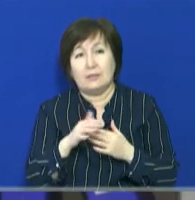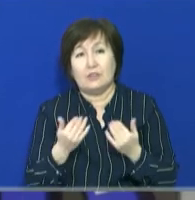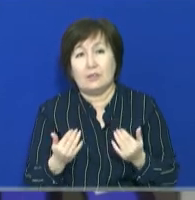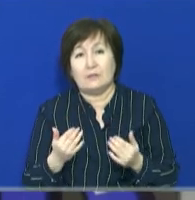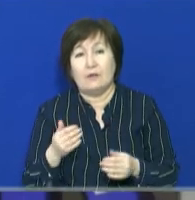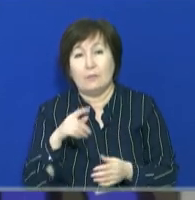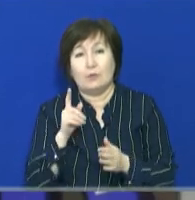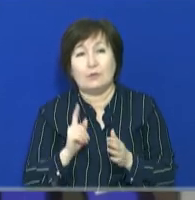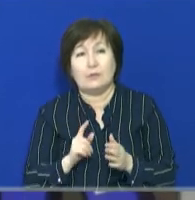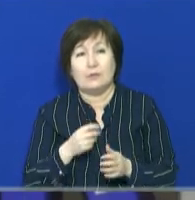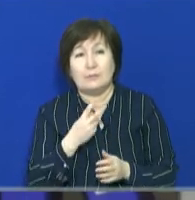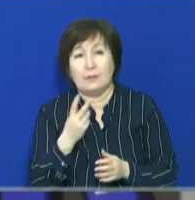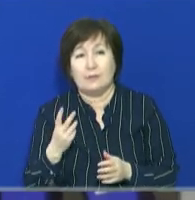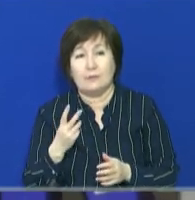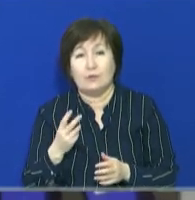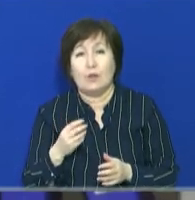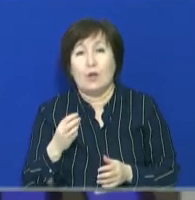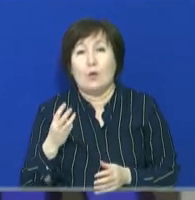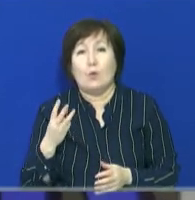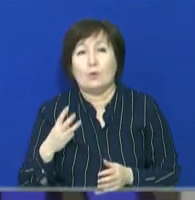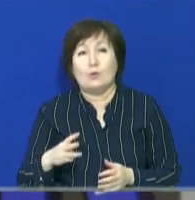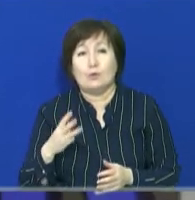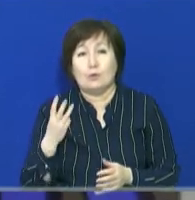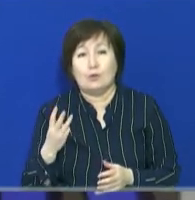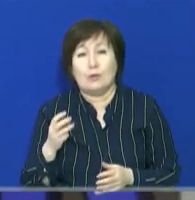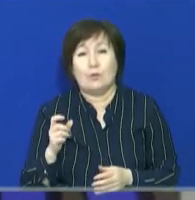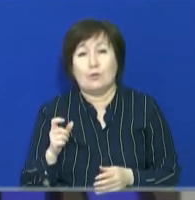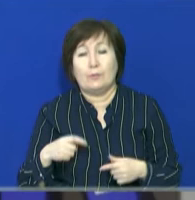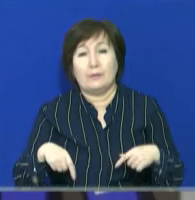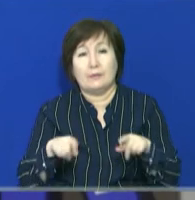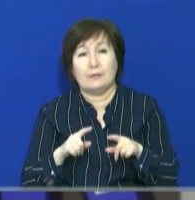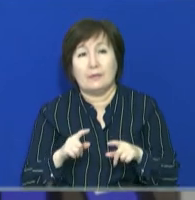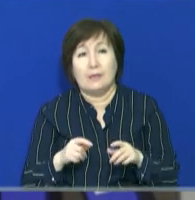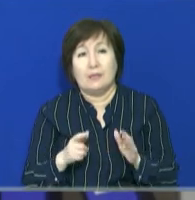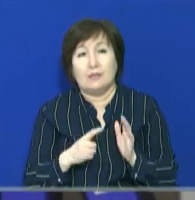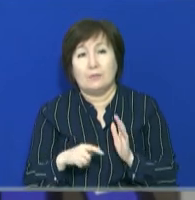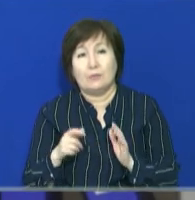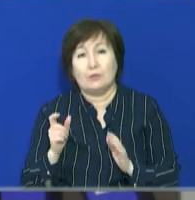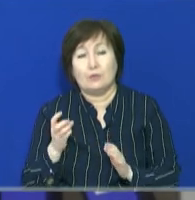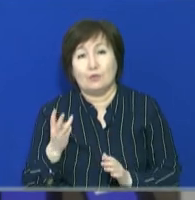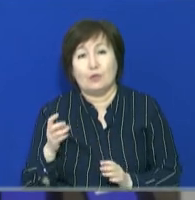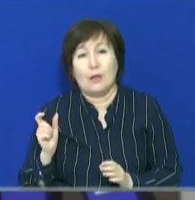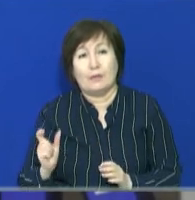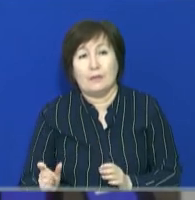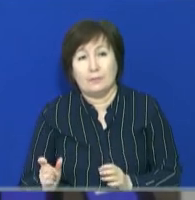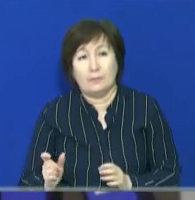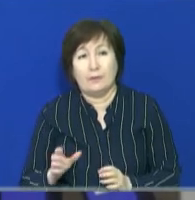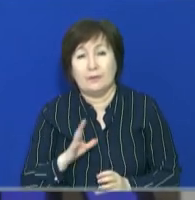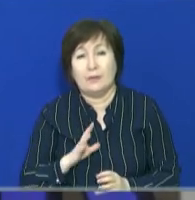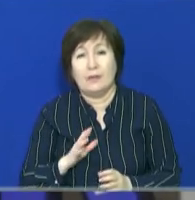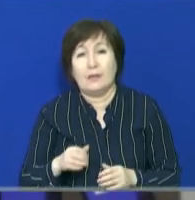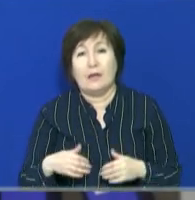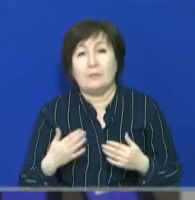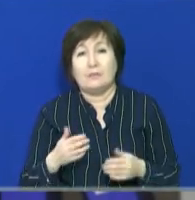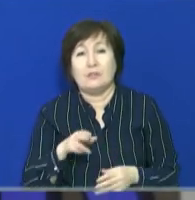жылға 2021 жылға 33 отбасы 73 адам санын құрайтын адамдарды көшіру керек